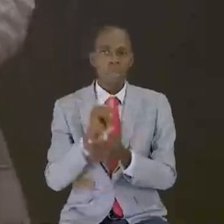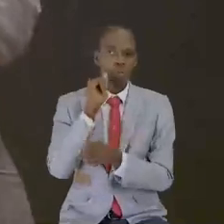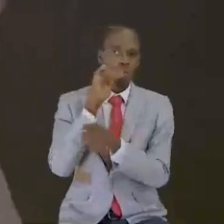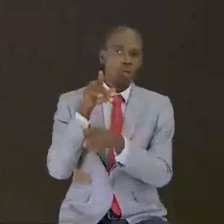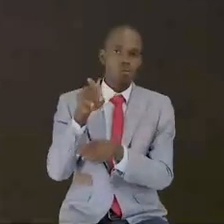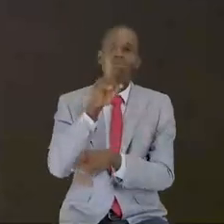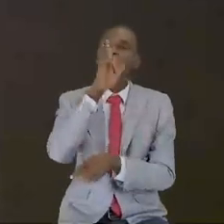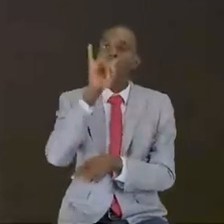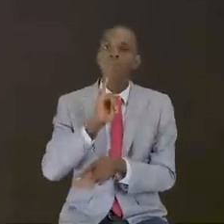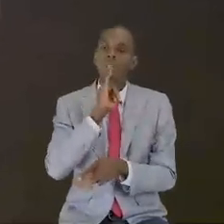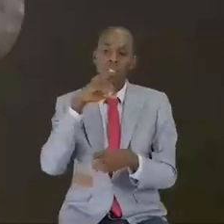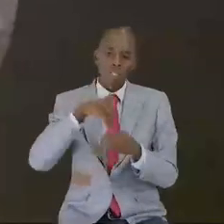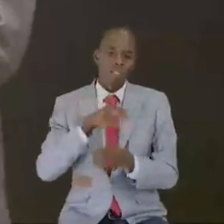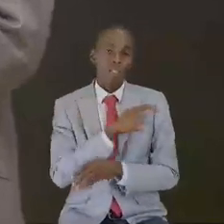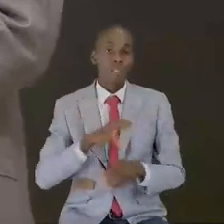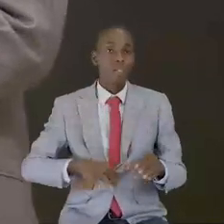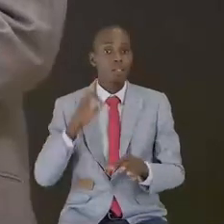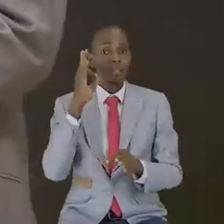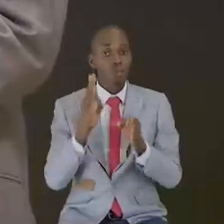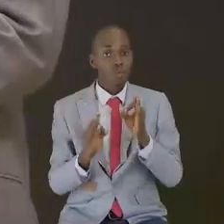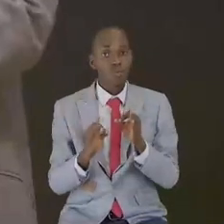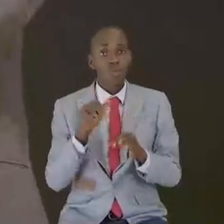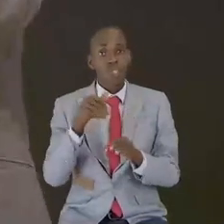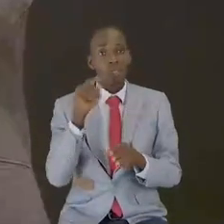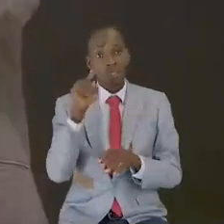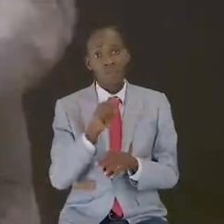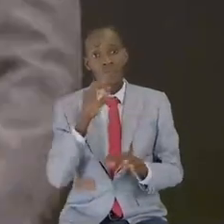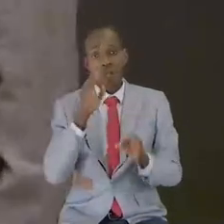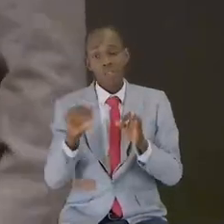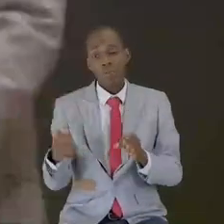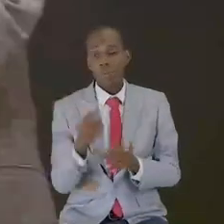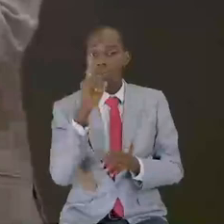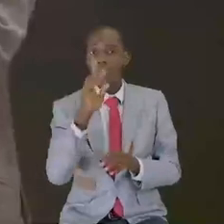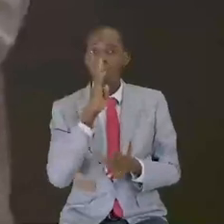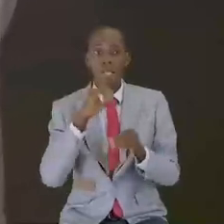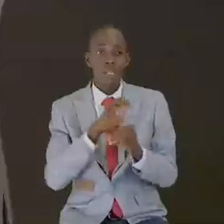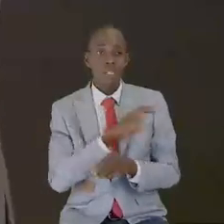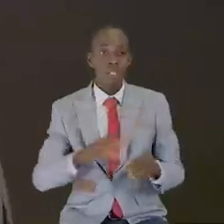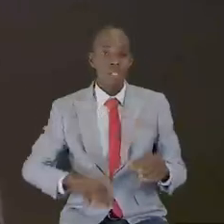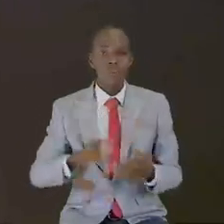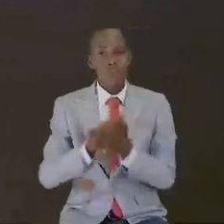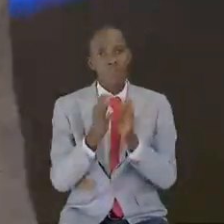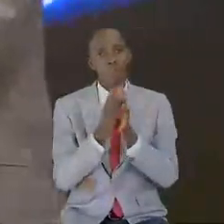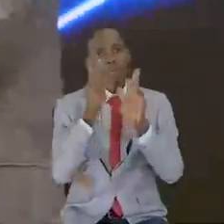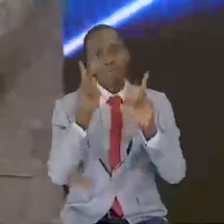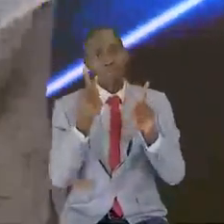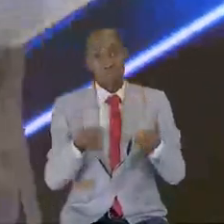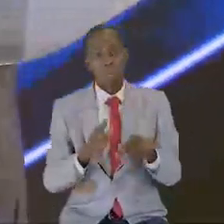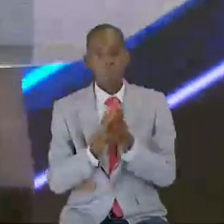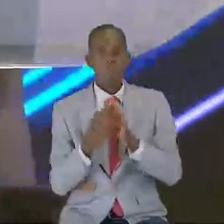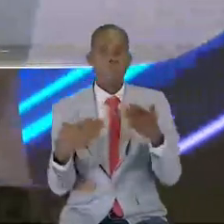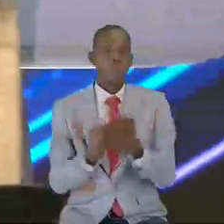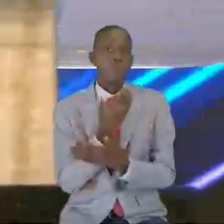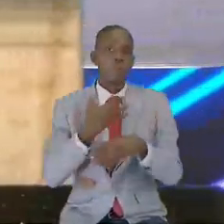cet homme vraiment est en Christ. Si quelqu'un est en Christ, il est une nouvelle créature. Les choses anciennes sont